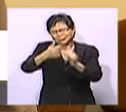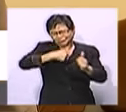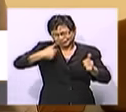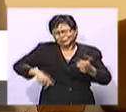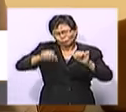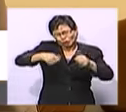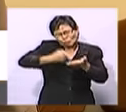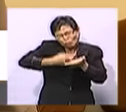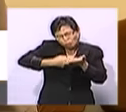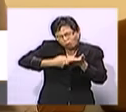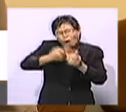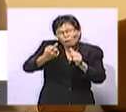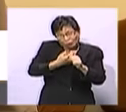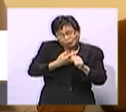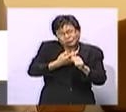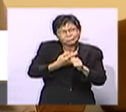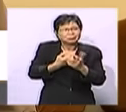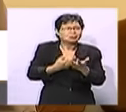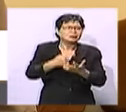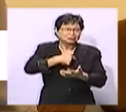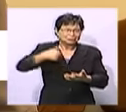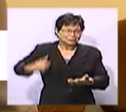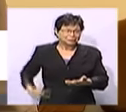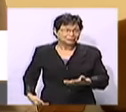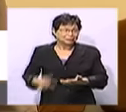telah berupaya untuk